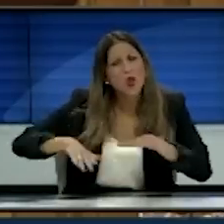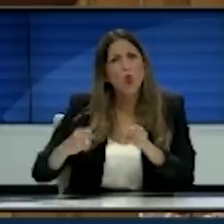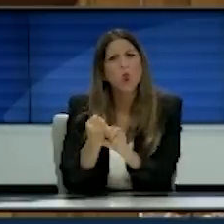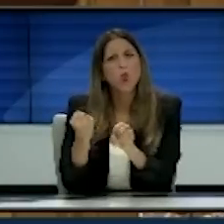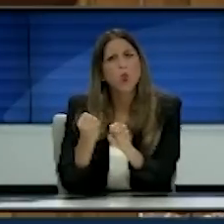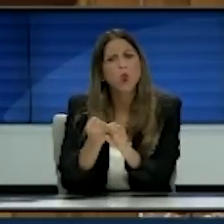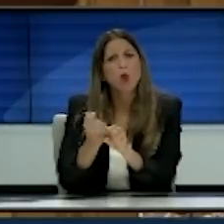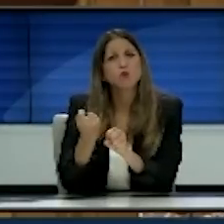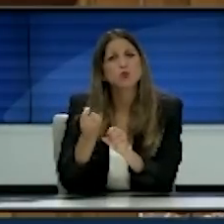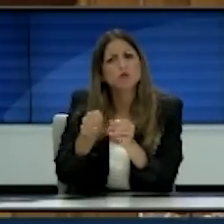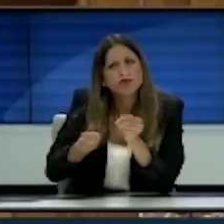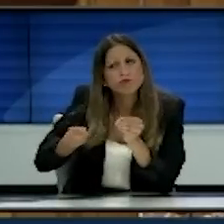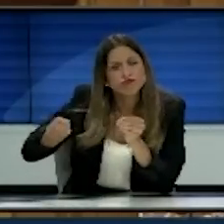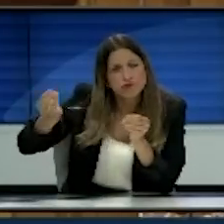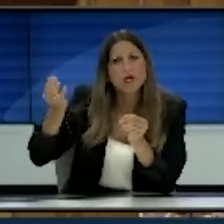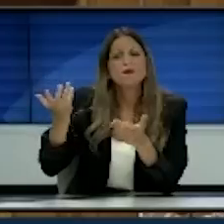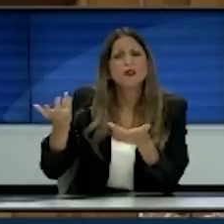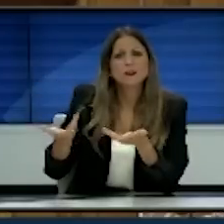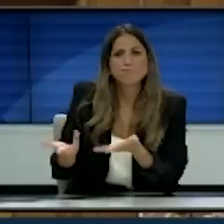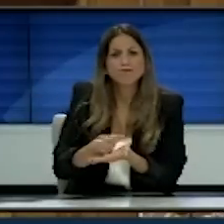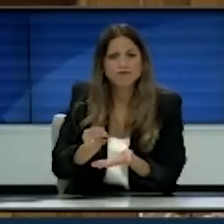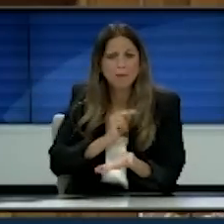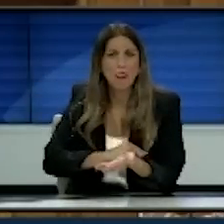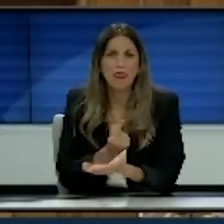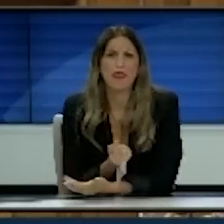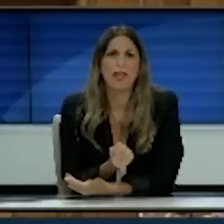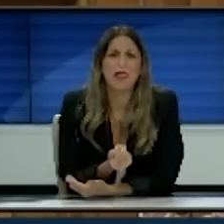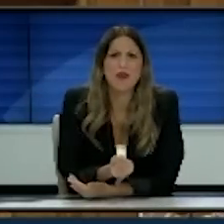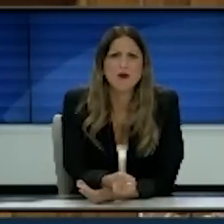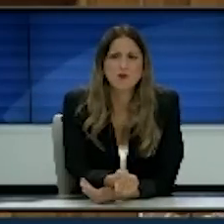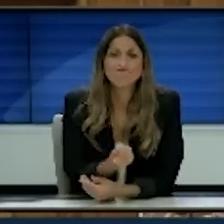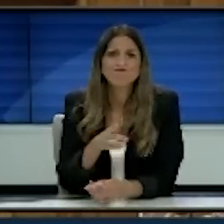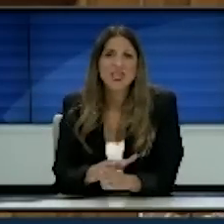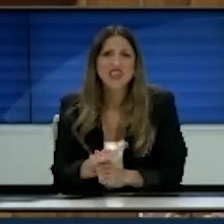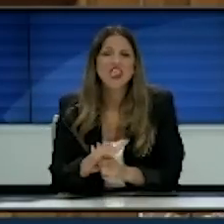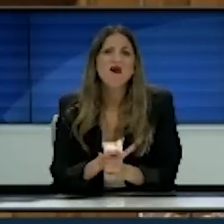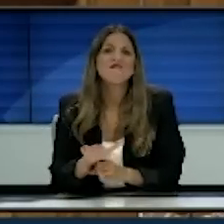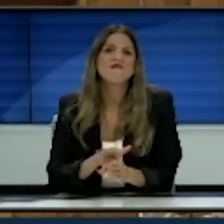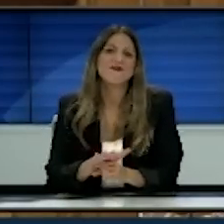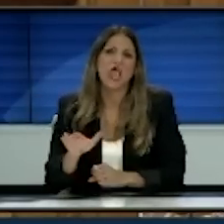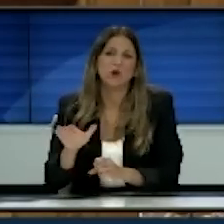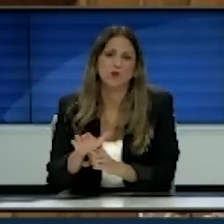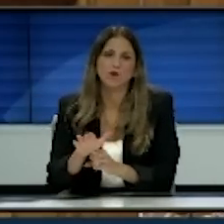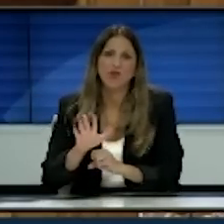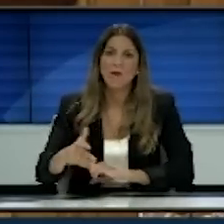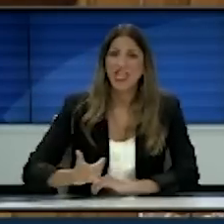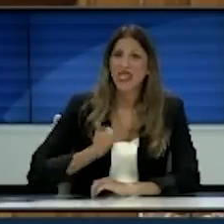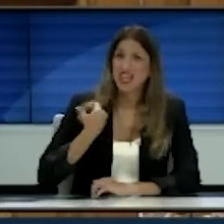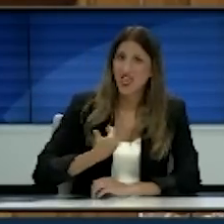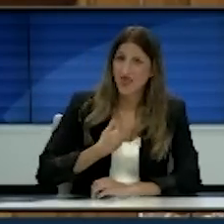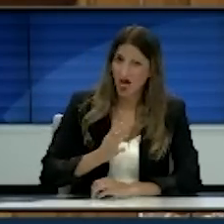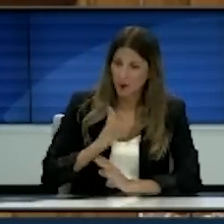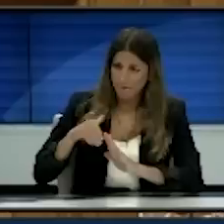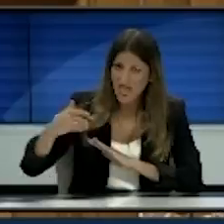εργασίας προσθέτουν ψίχουλα στον ατομικό κουμπαρά και στις μελλοντικές συντάξεις των σημερινών νέων